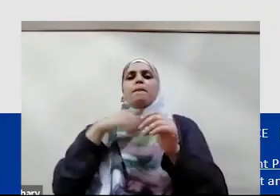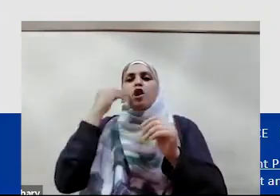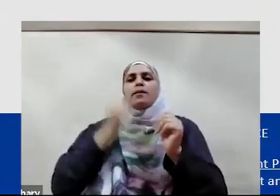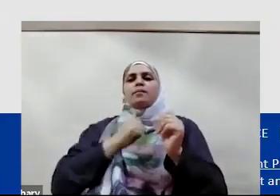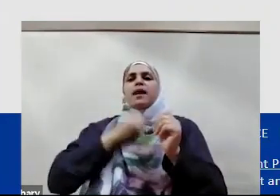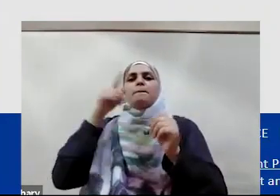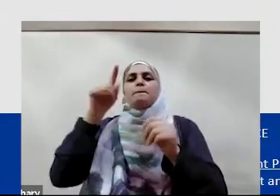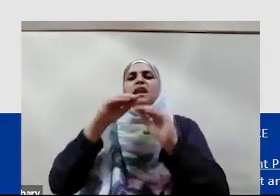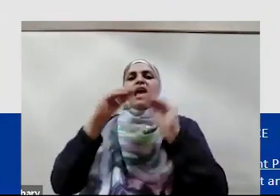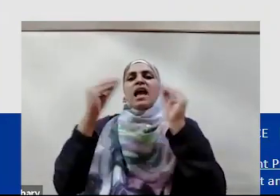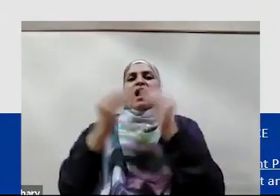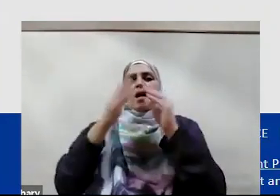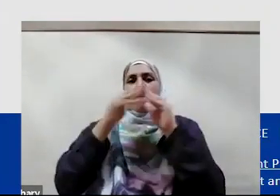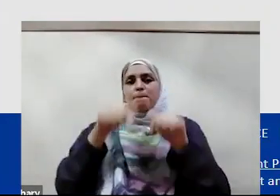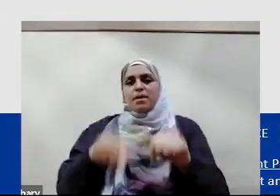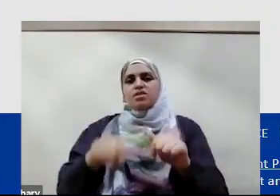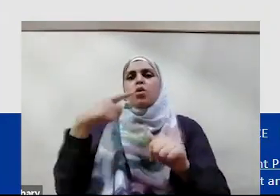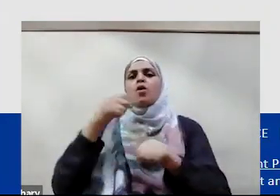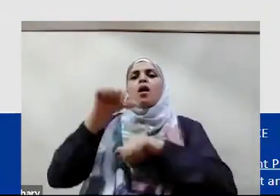الهيئة في مصر